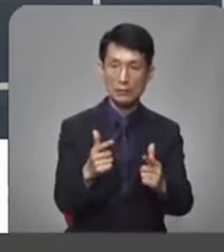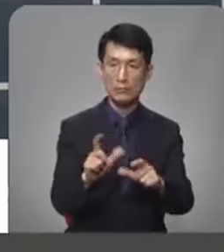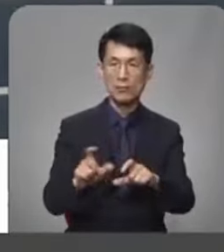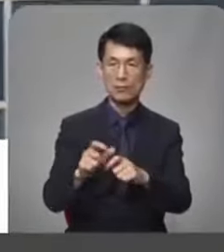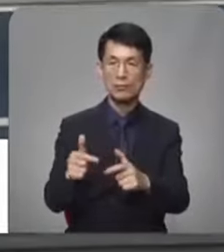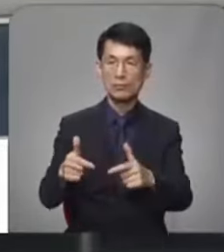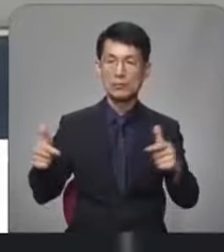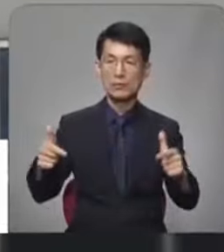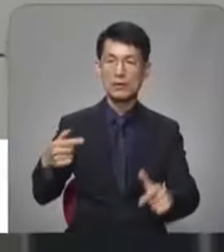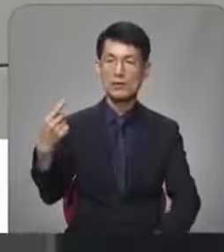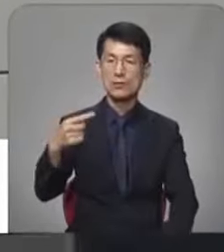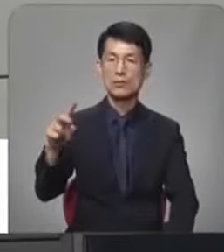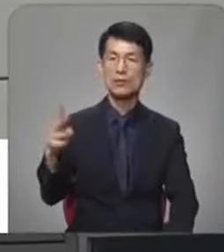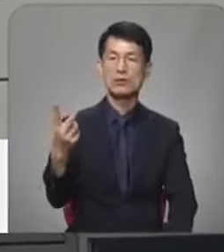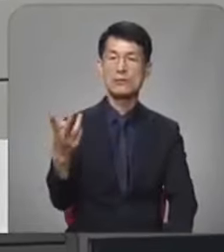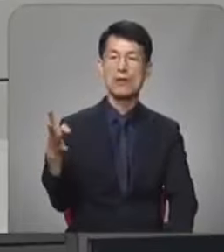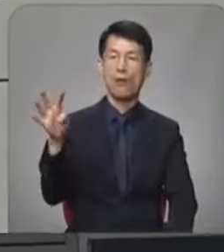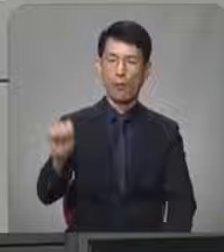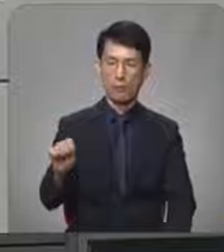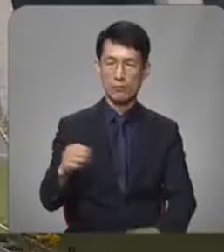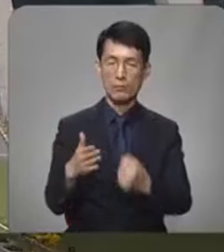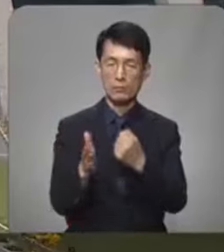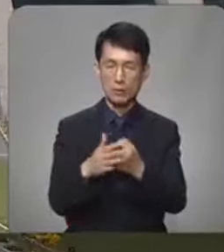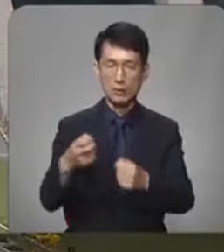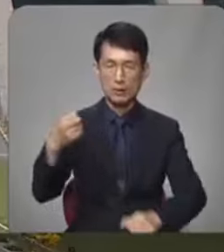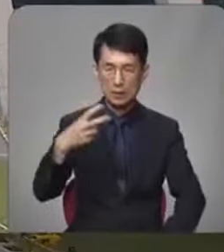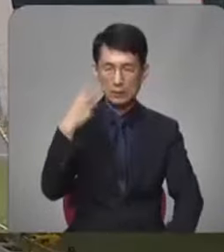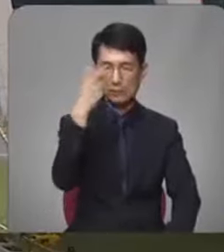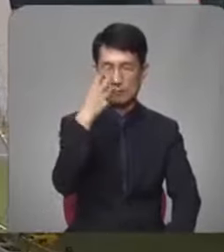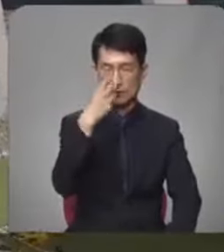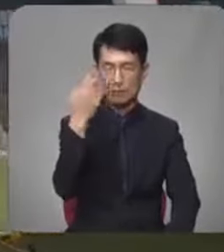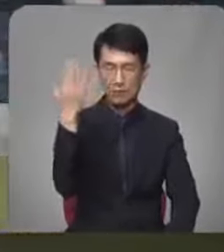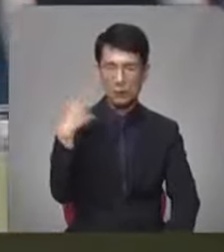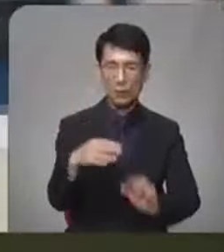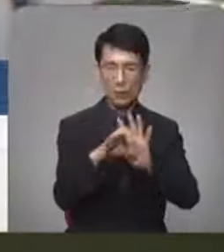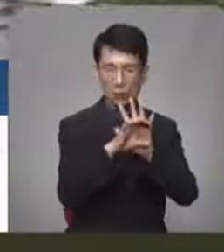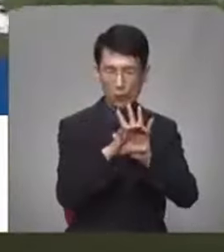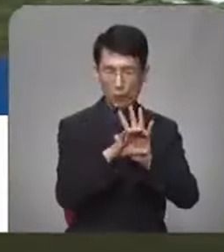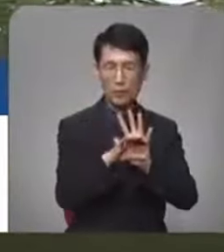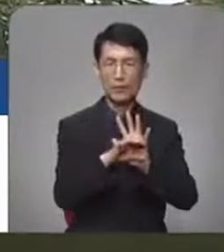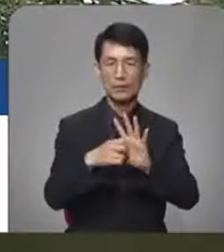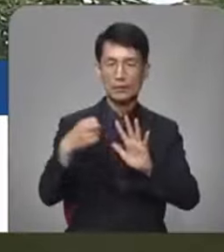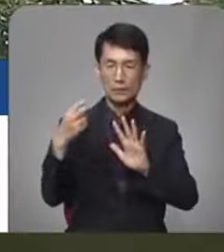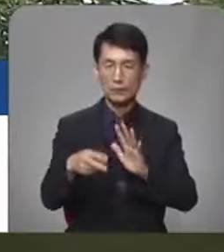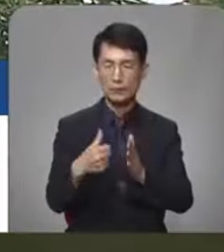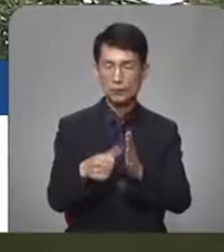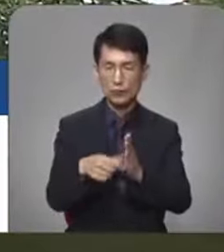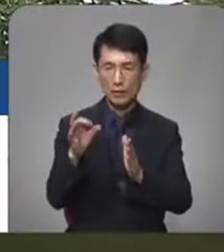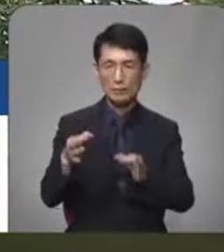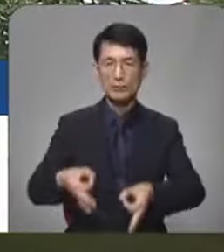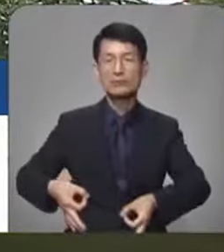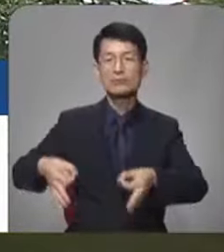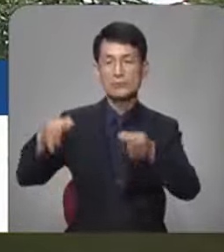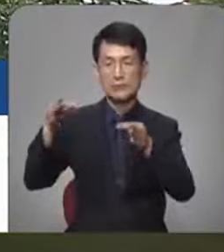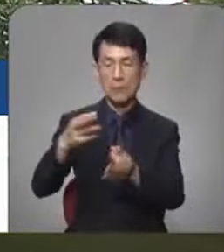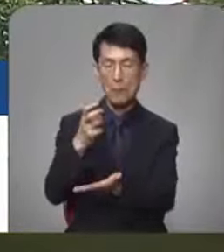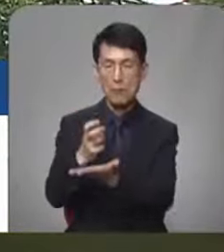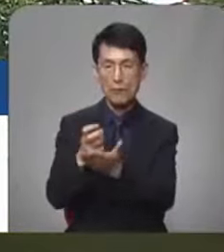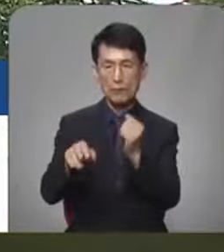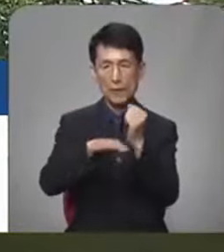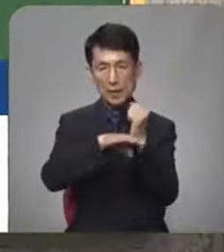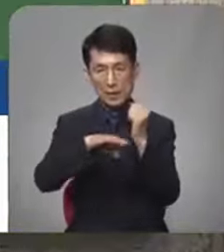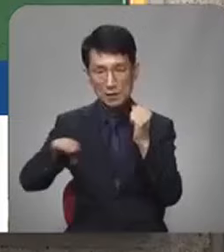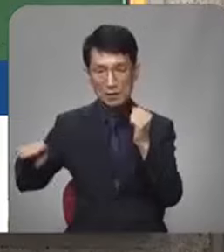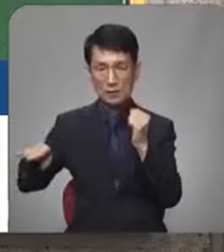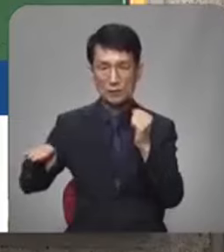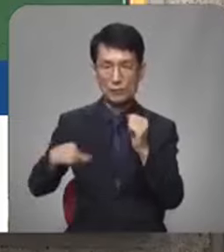늘면서 제조사를 받고 있기 때문입니다 코로나도 있고 어 자재비 상승이라는 법적 건축